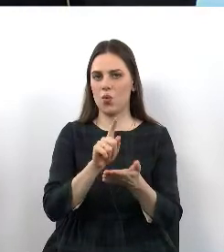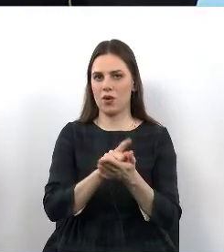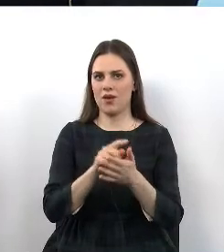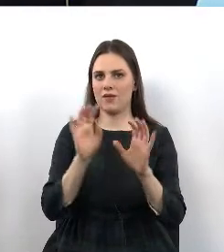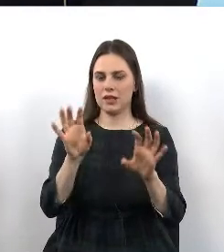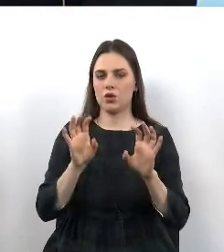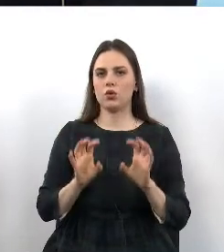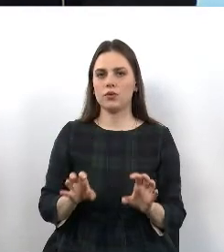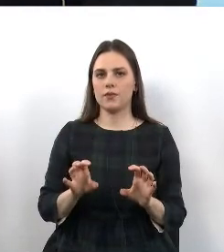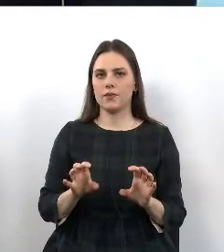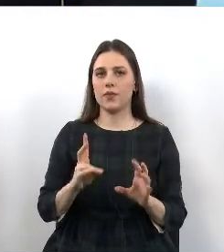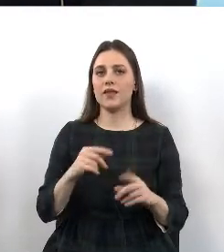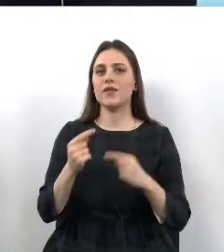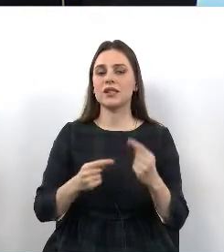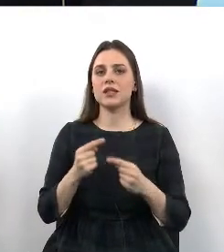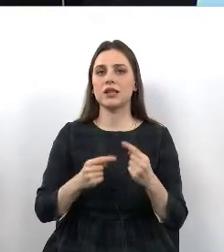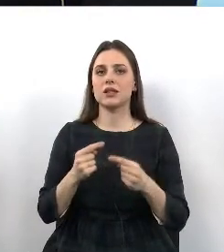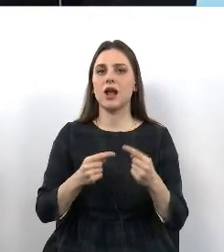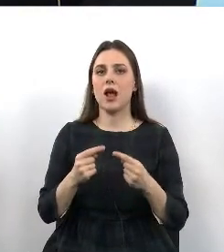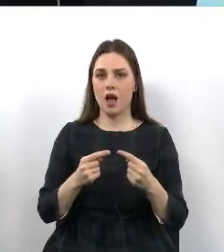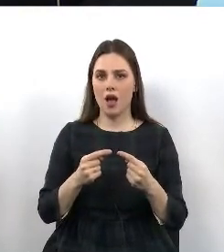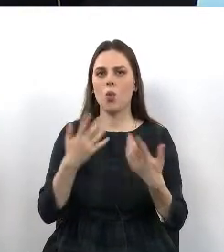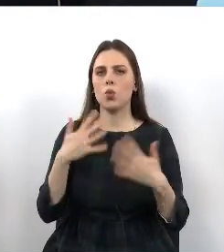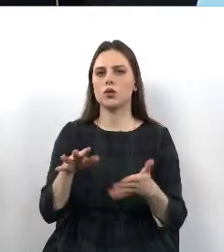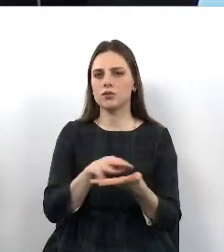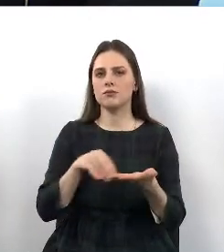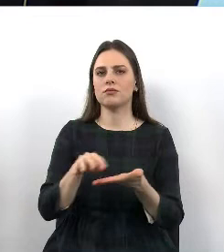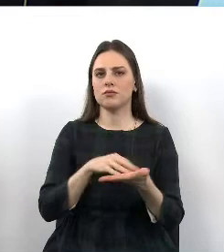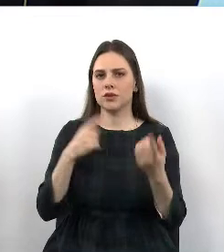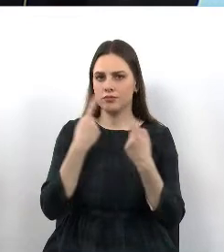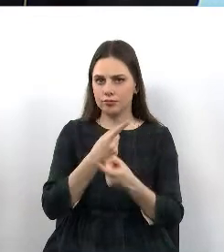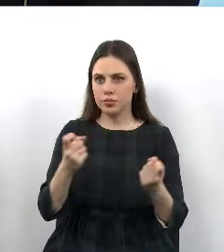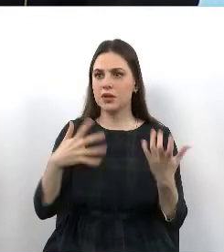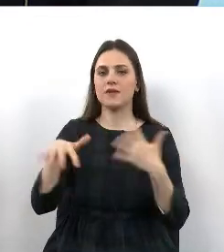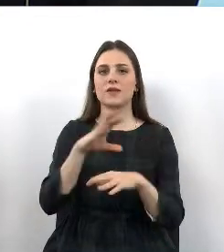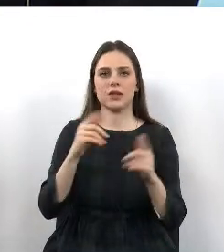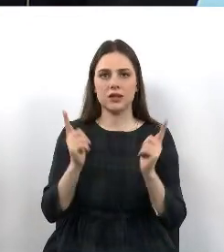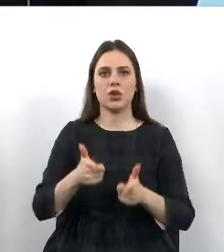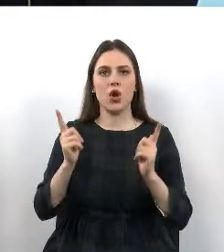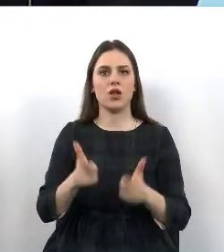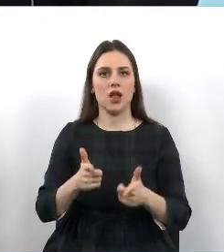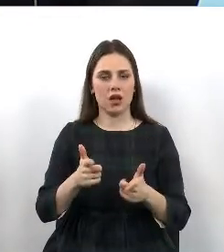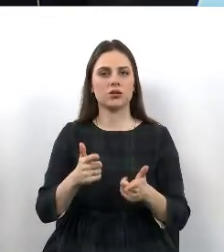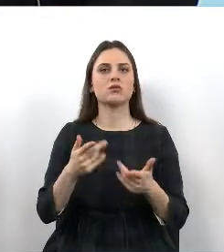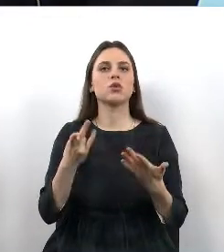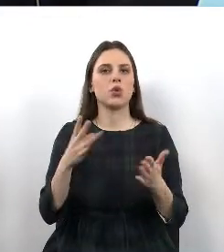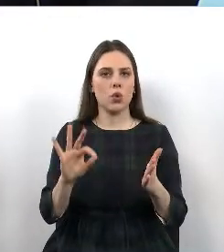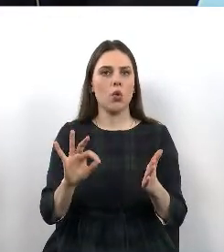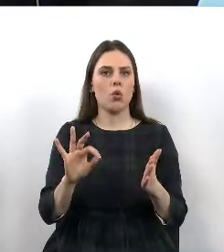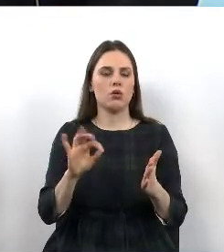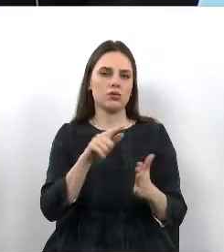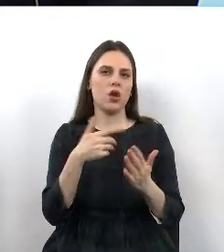не всегда, я несколько раз озвучивала, видела откровенную поддержку этого момента, но мне кажется,